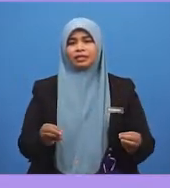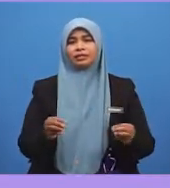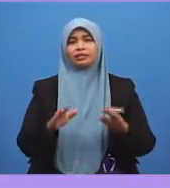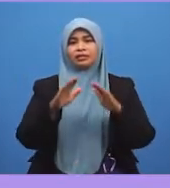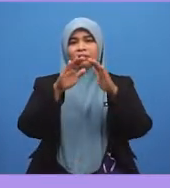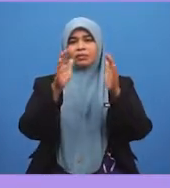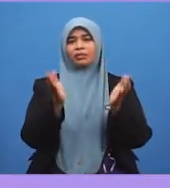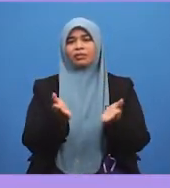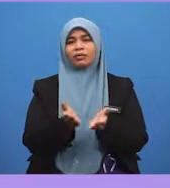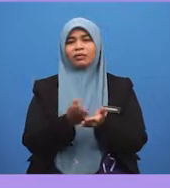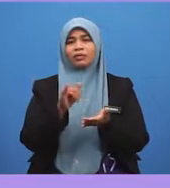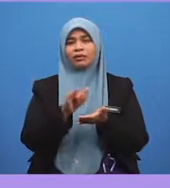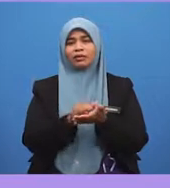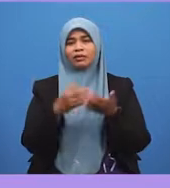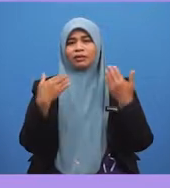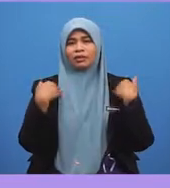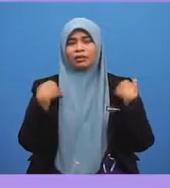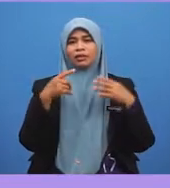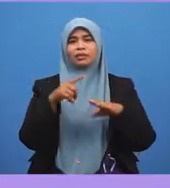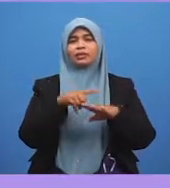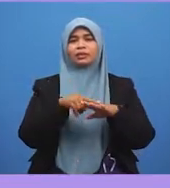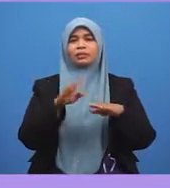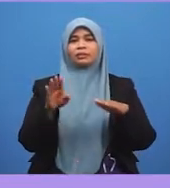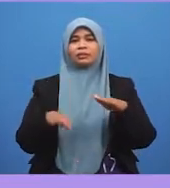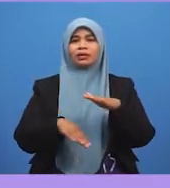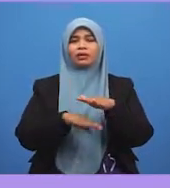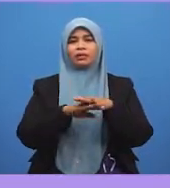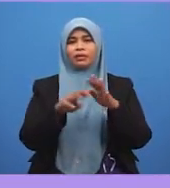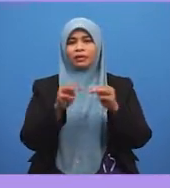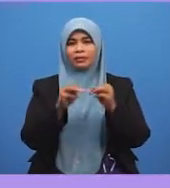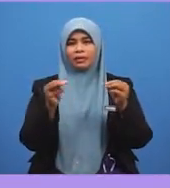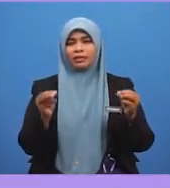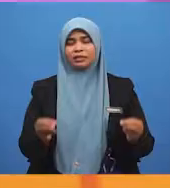Bola itu berada di bawah meja.